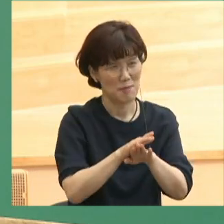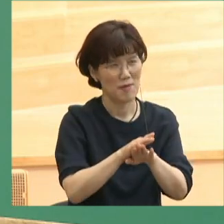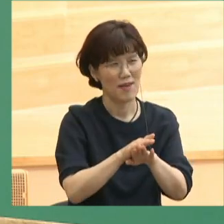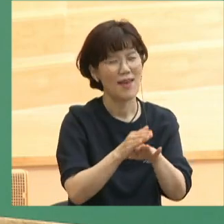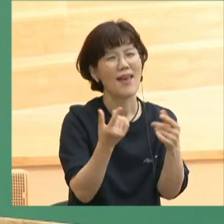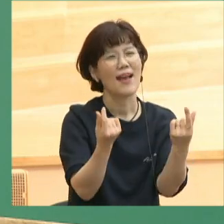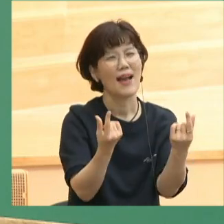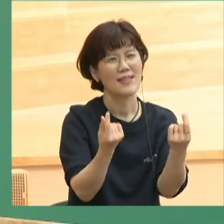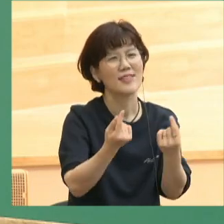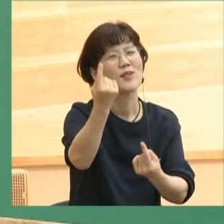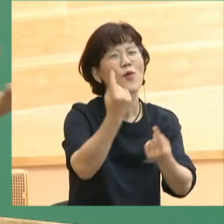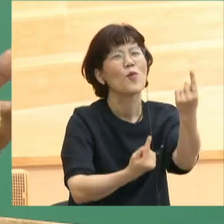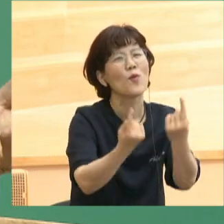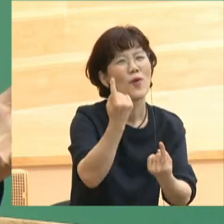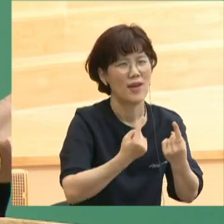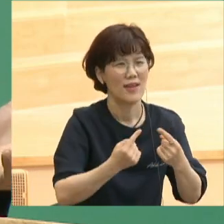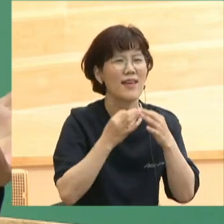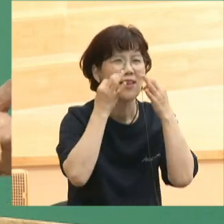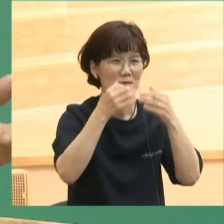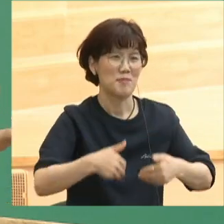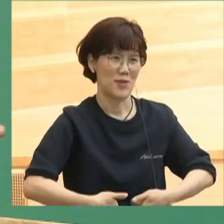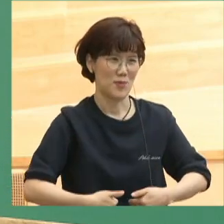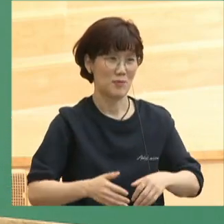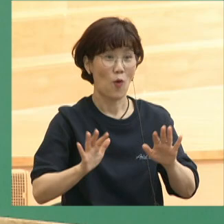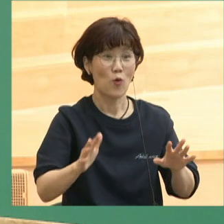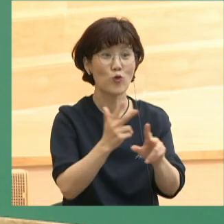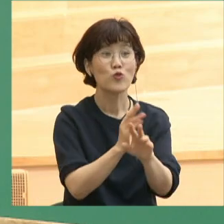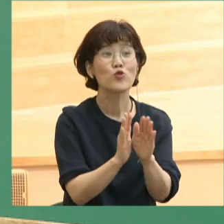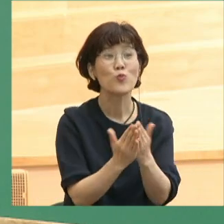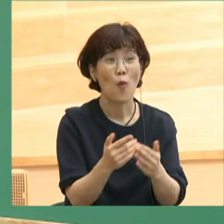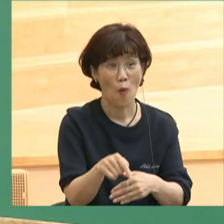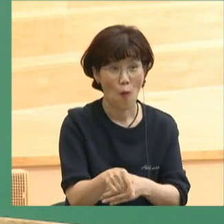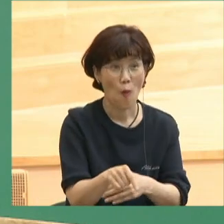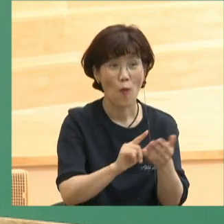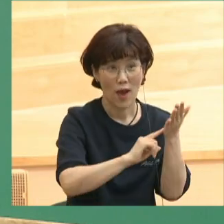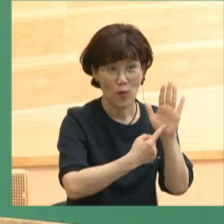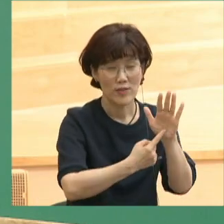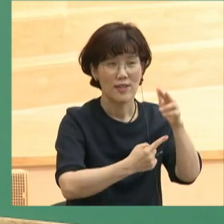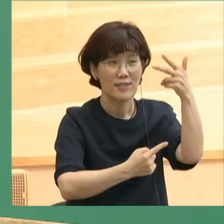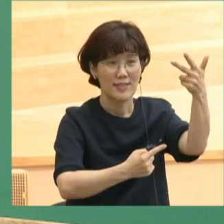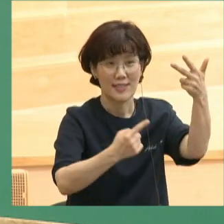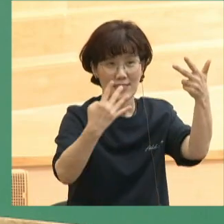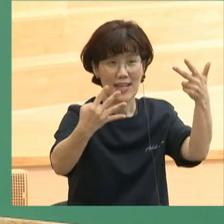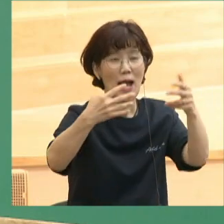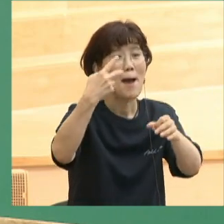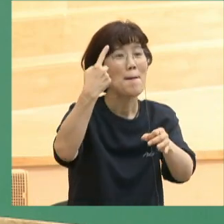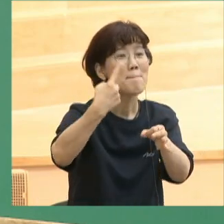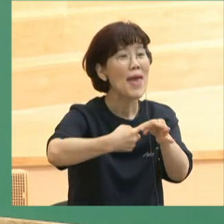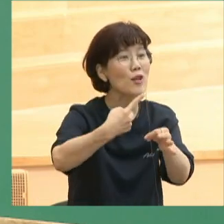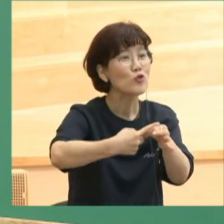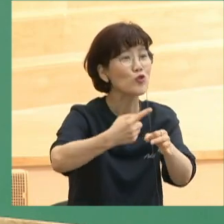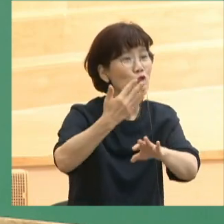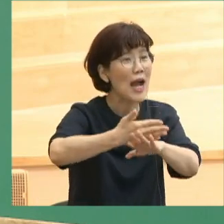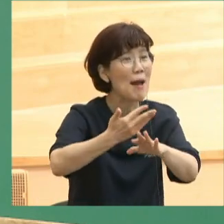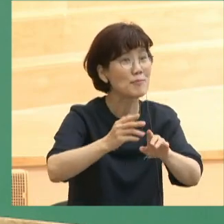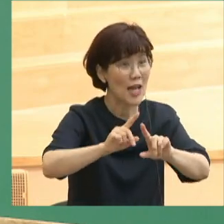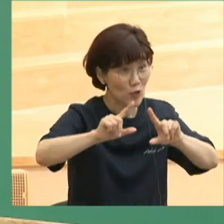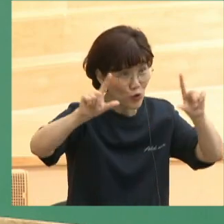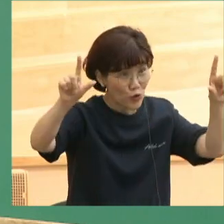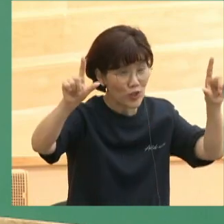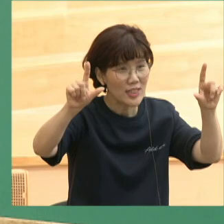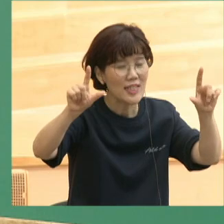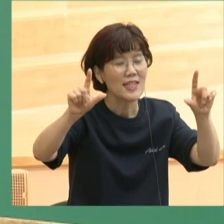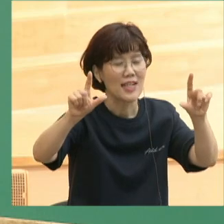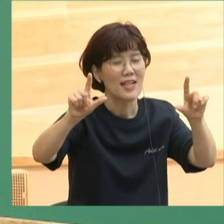써야 되는 거 아닌가요? 오늘 주보에도 광고 있었습니다만 우리 교회는 7월 4일 맥주감사주일, 그러니까 하반기가 처음